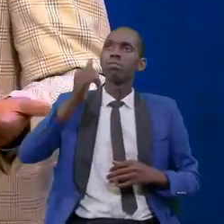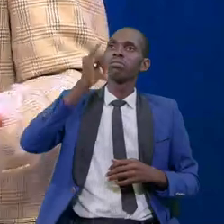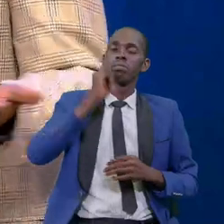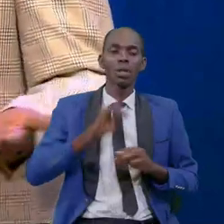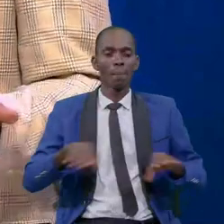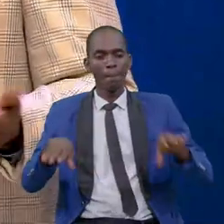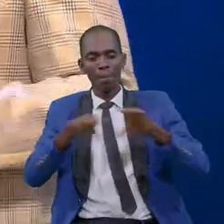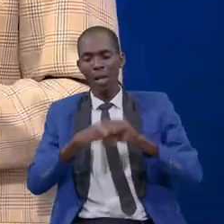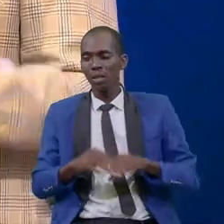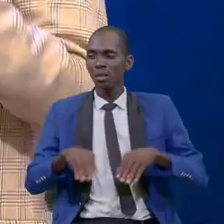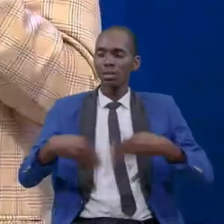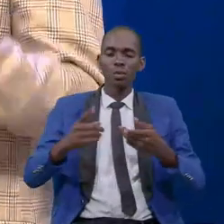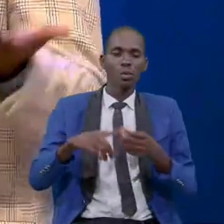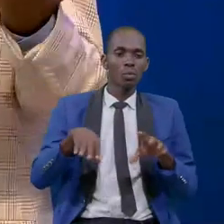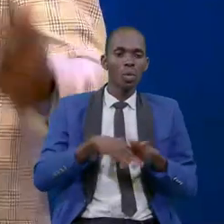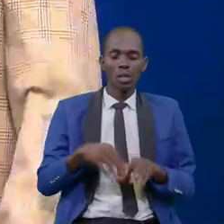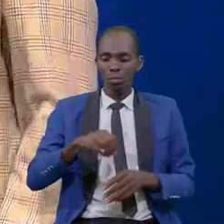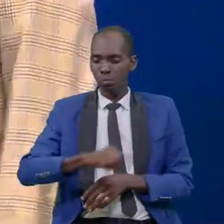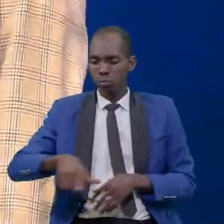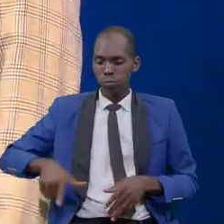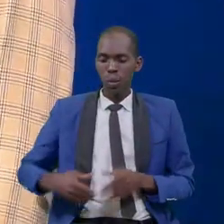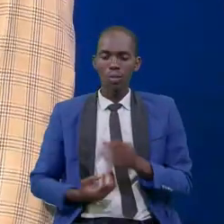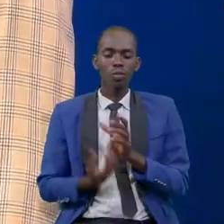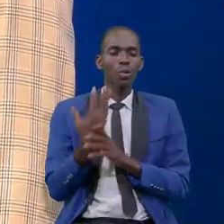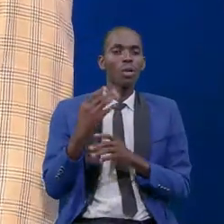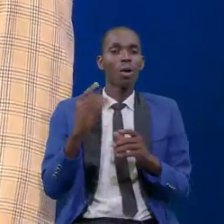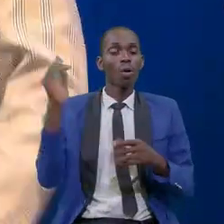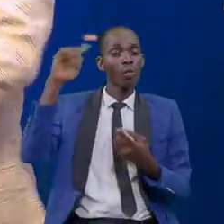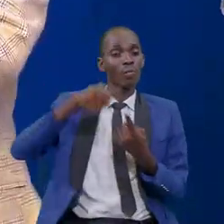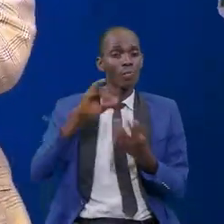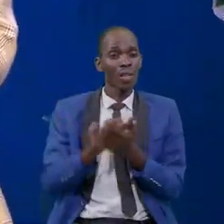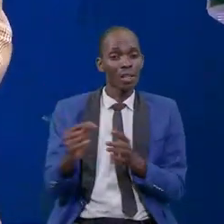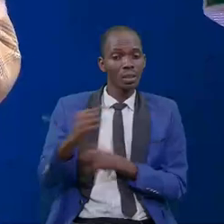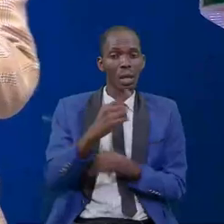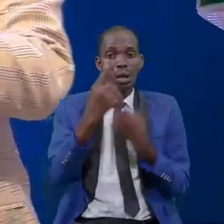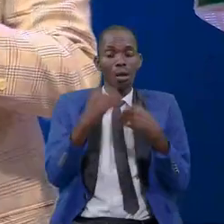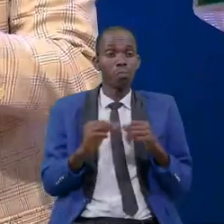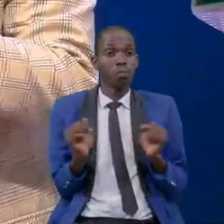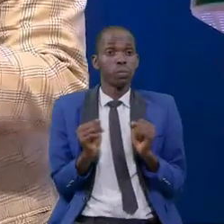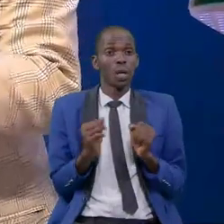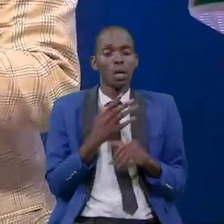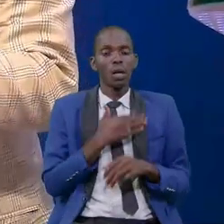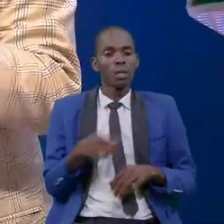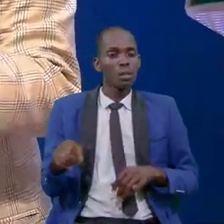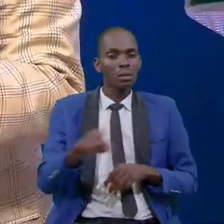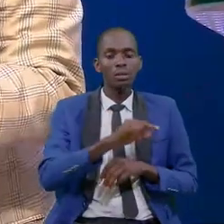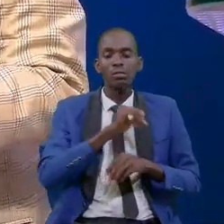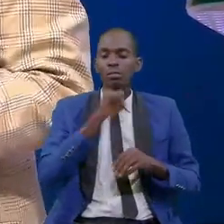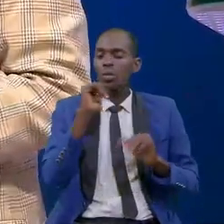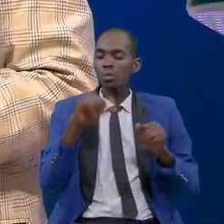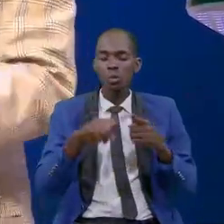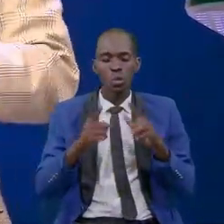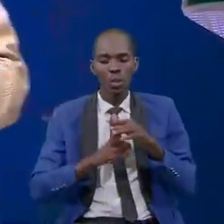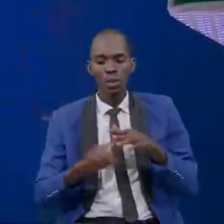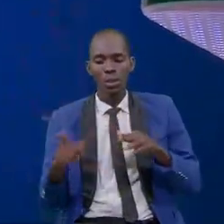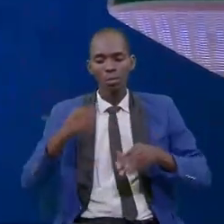et mariait, se mariait, plantait, faisait tout, jusqu'à ce que le jour-là vienne sur eux à l'improviste. Et ils